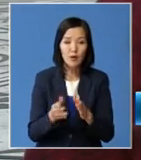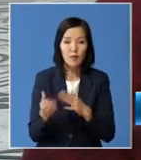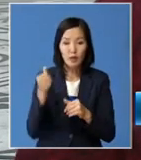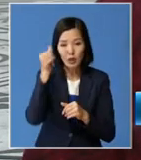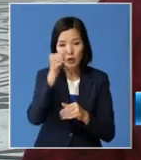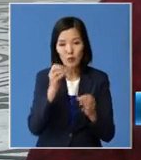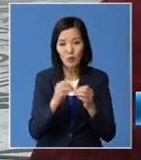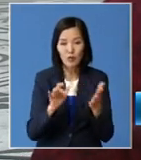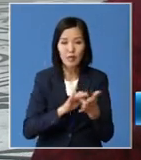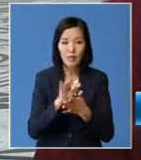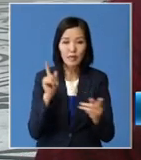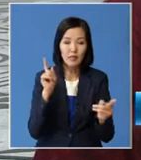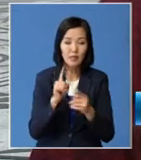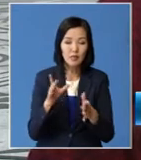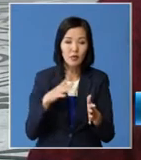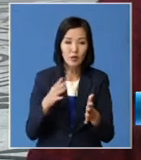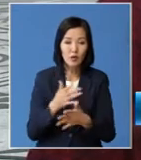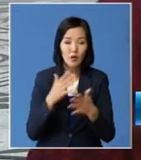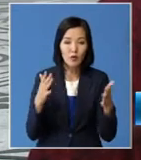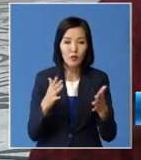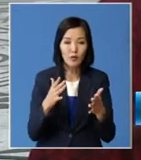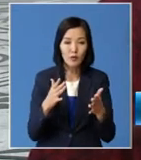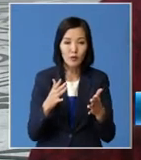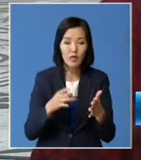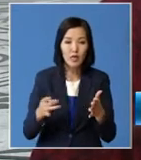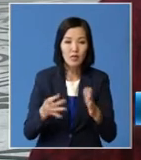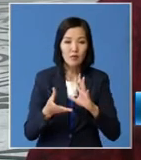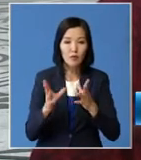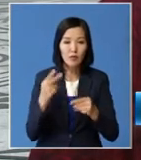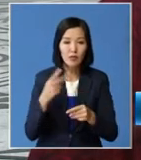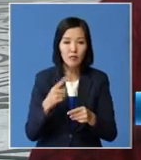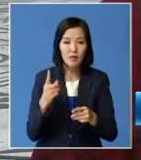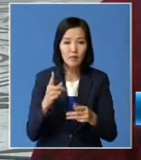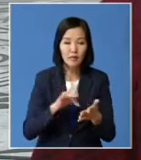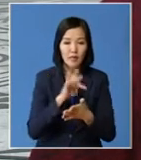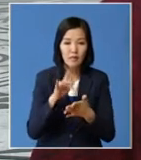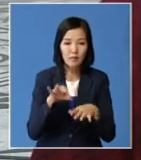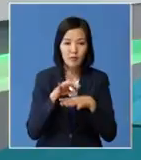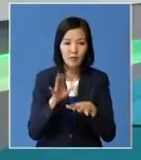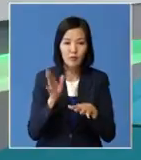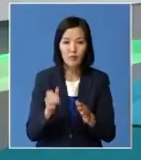осындай кездесу өткізгенбіз. Биыл ауқымды түрде еліміздің 21 қаласында ұйымдастырып отырмыз.